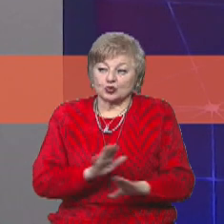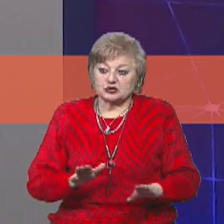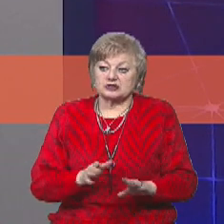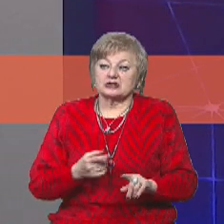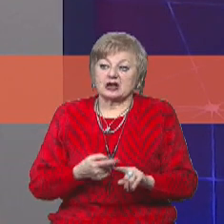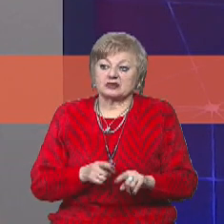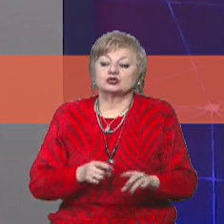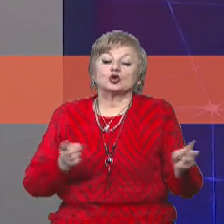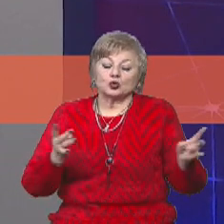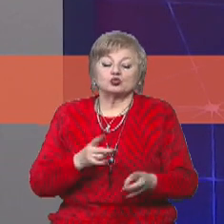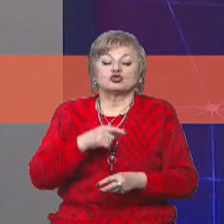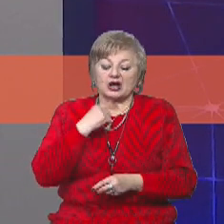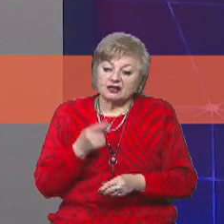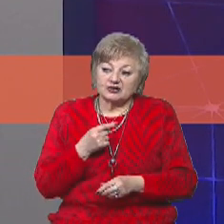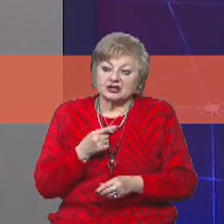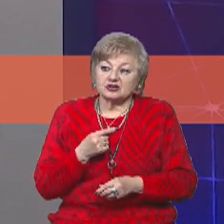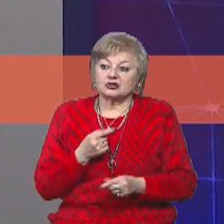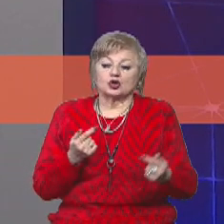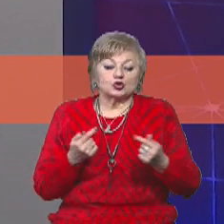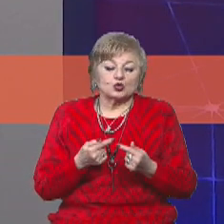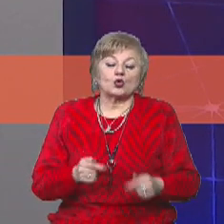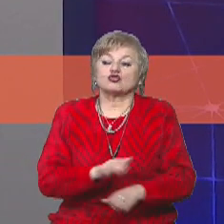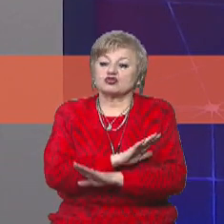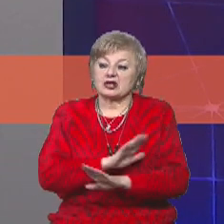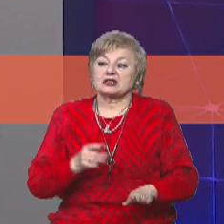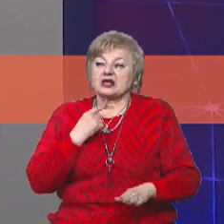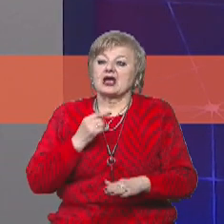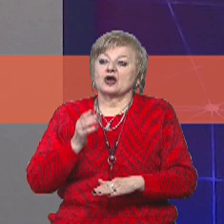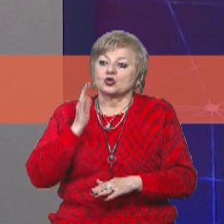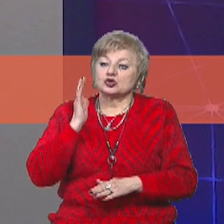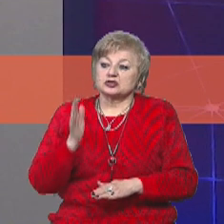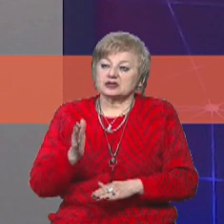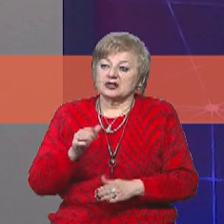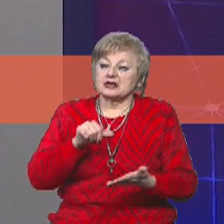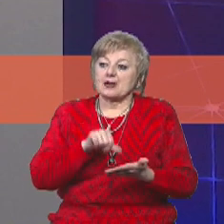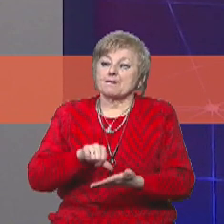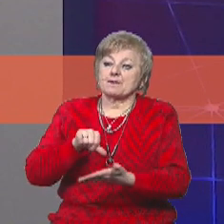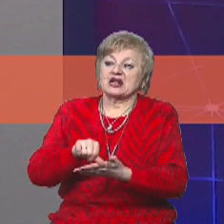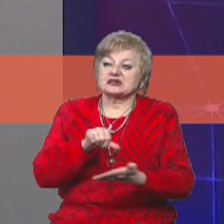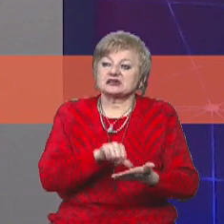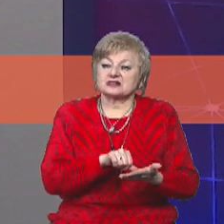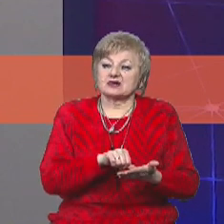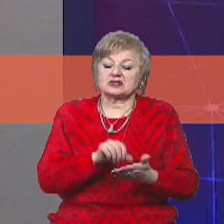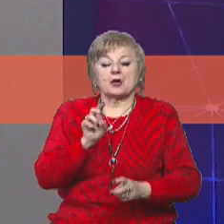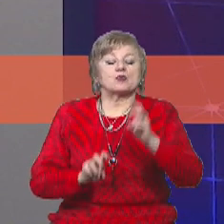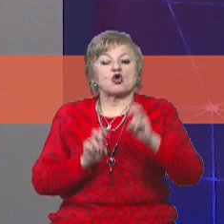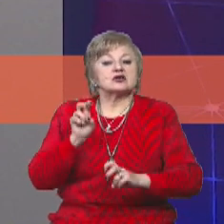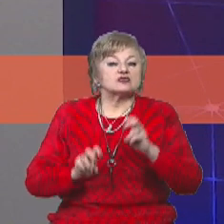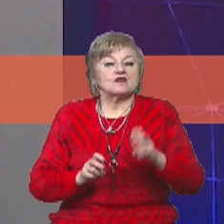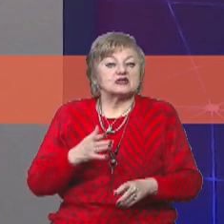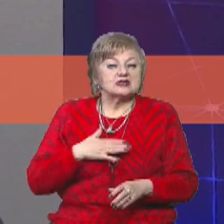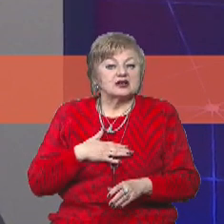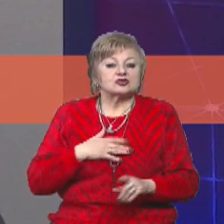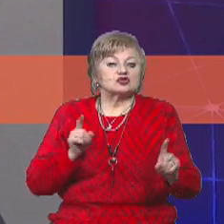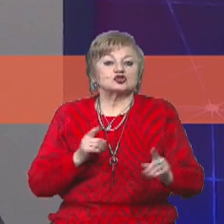це, про це треба говорити, да? Точно не голосує, не голосують представники ну, промисловості наші, які